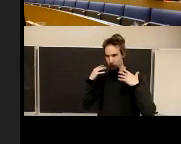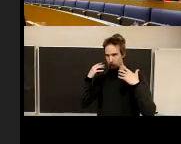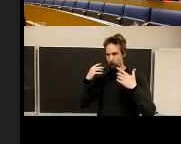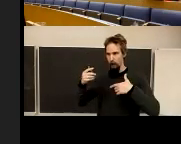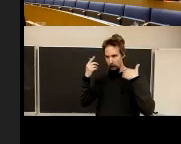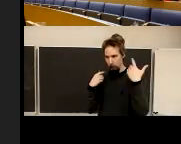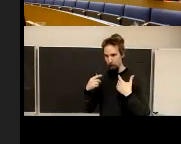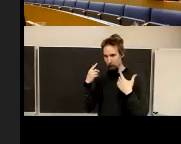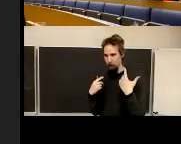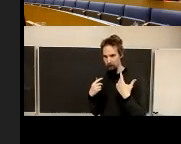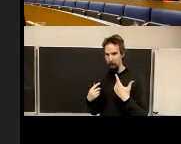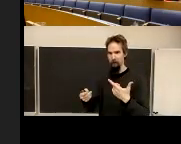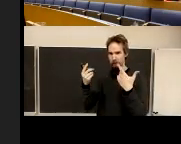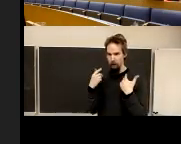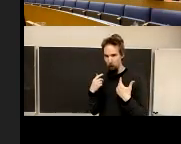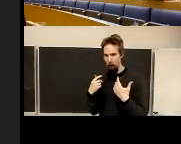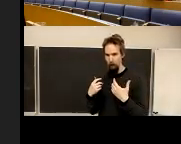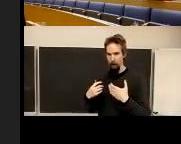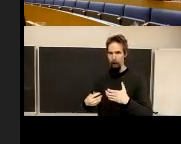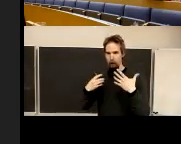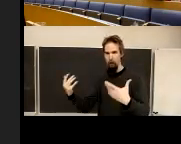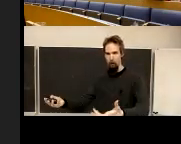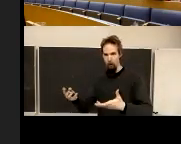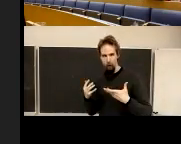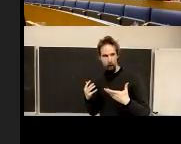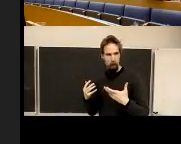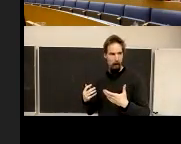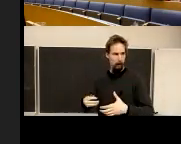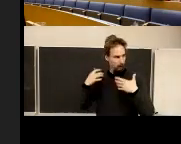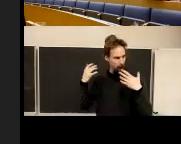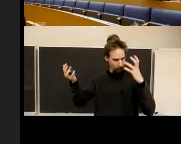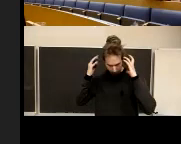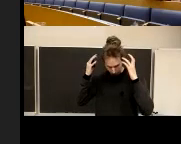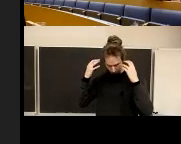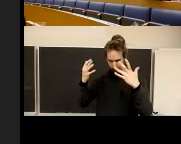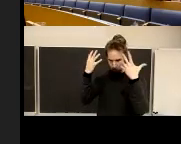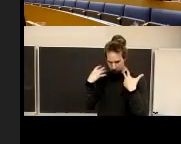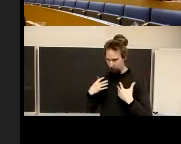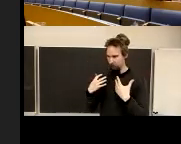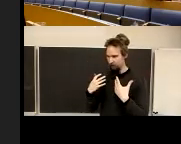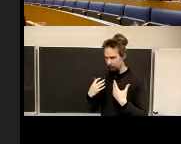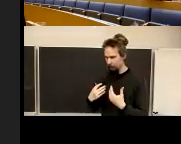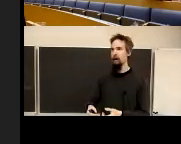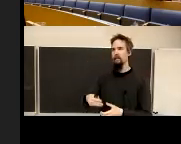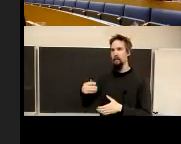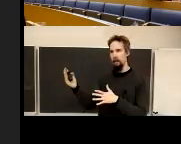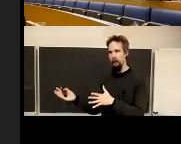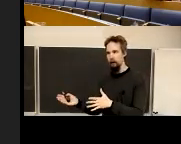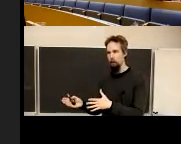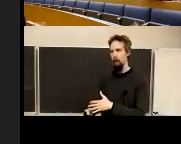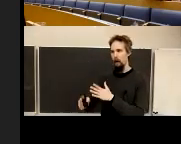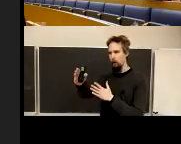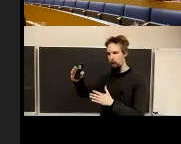ja on uponneena tämmöisiin niin kuin itsekeskeisiin huoliin. Joku on loukannut hänen mainettaan ja ajatukset velloo tavallaan siinä. Sitten hän